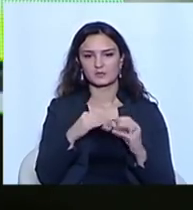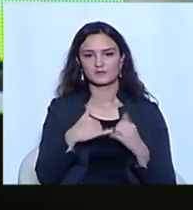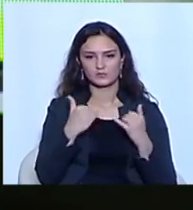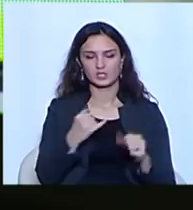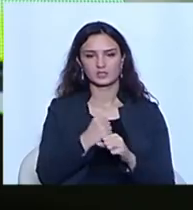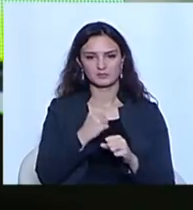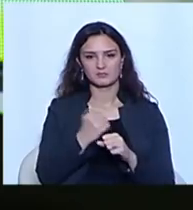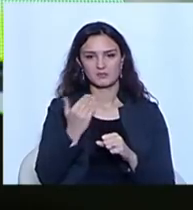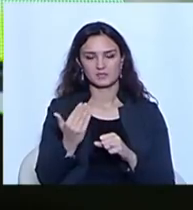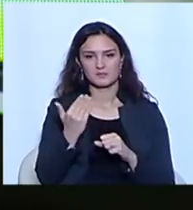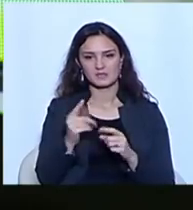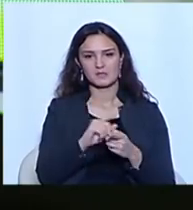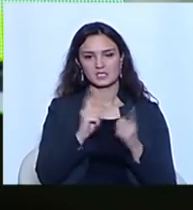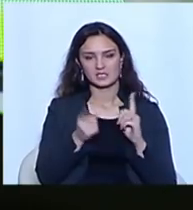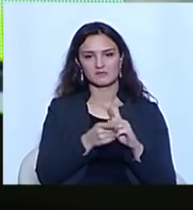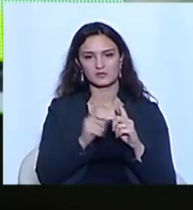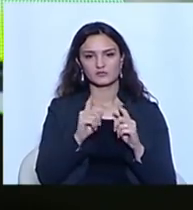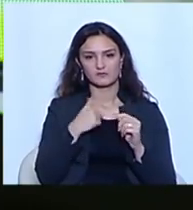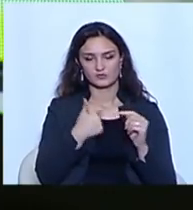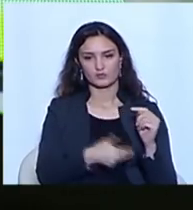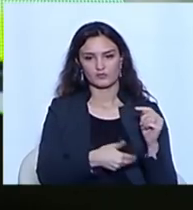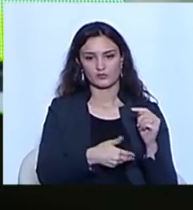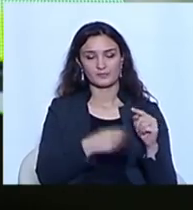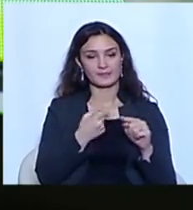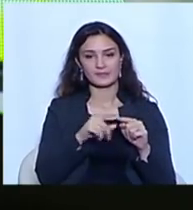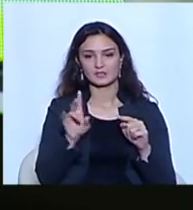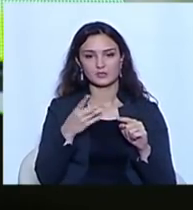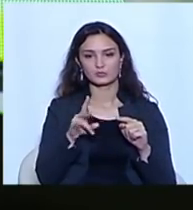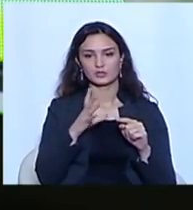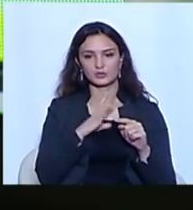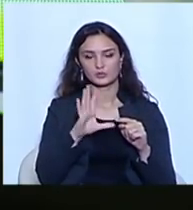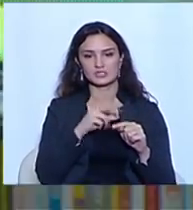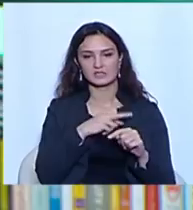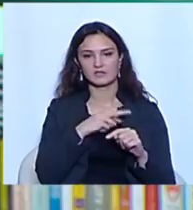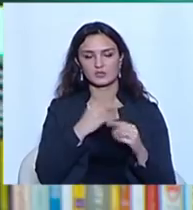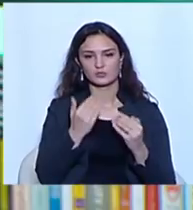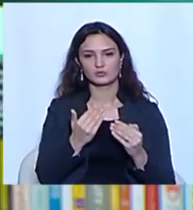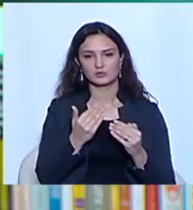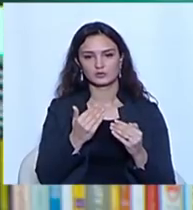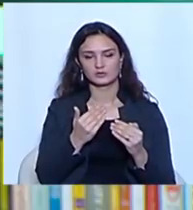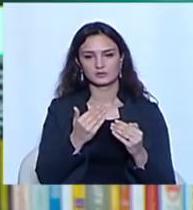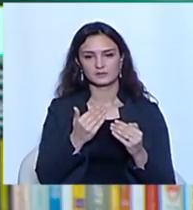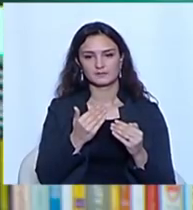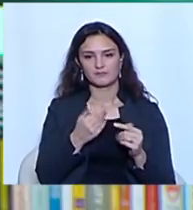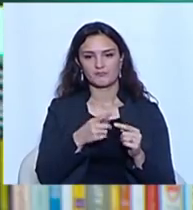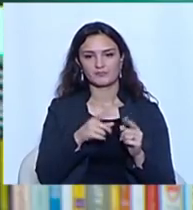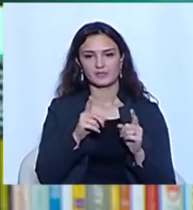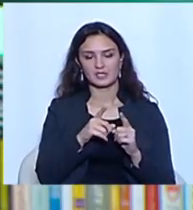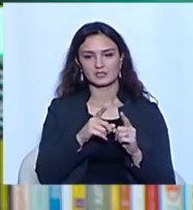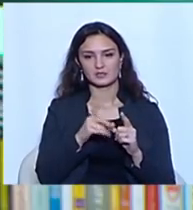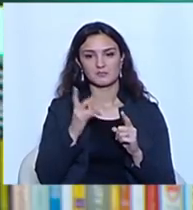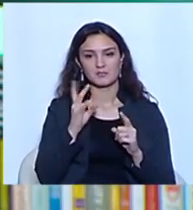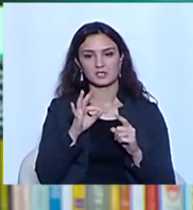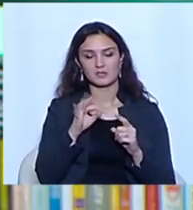მათ, ჩვენ მათ მაგივრად რამის ცხოვრობთ. ეს არ უნდა იყოს სიყვარულის ინტერპრეტაცია ასეთი ტიპის.